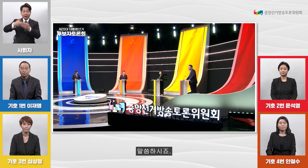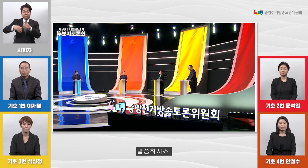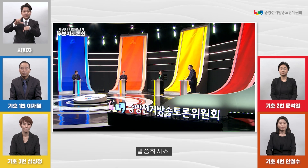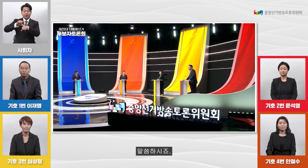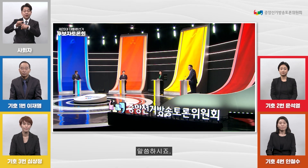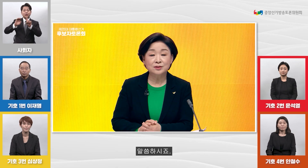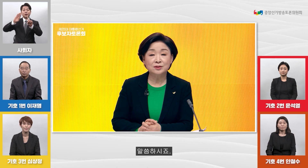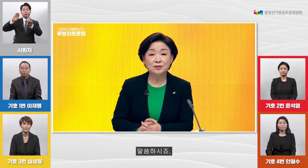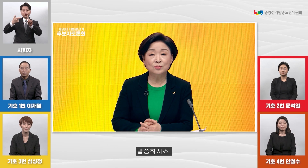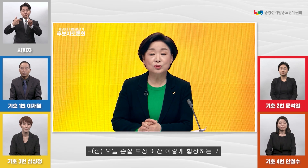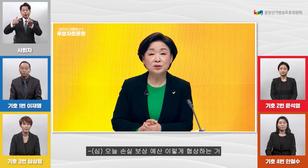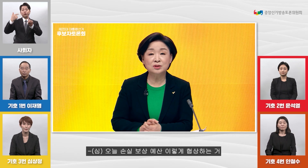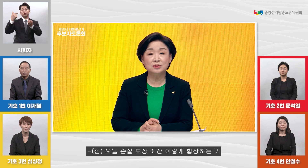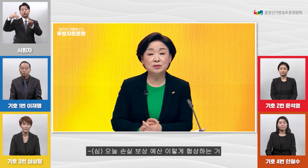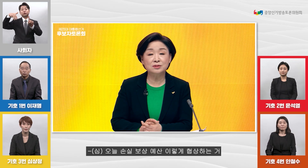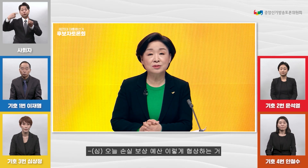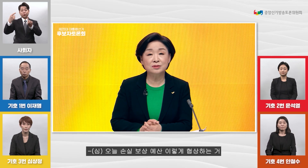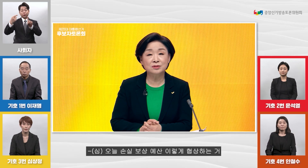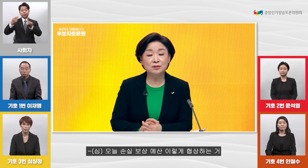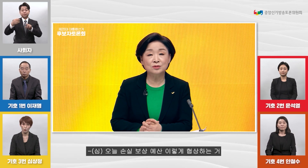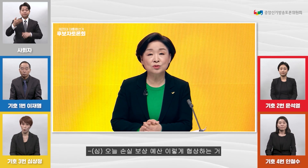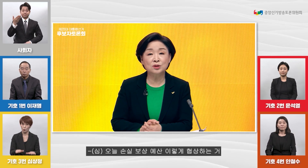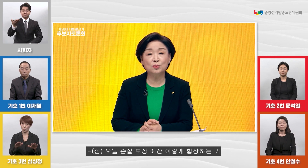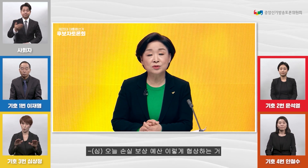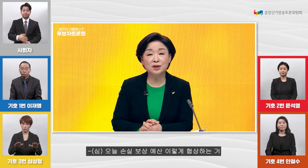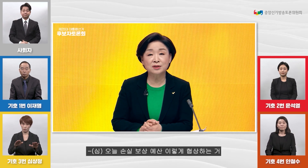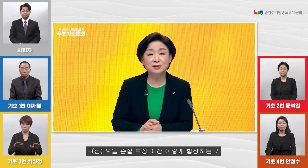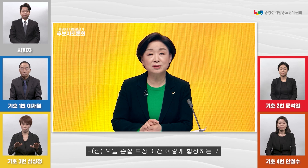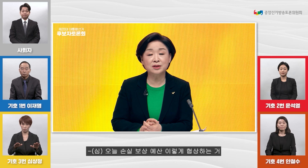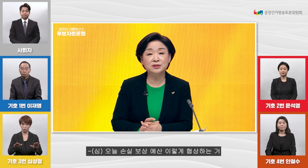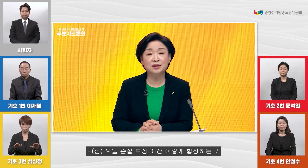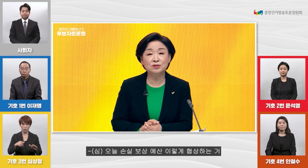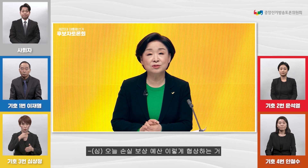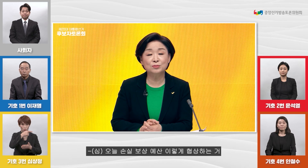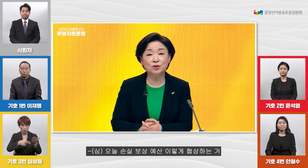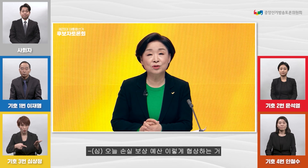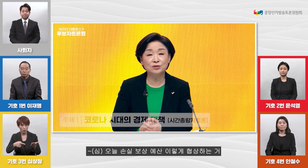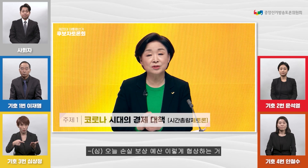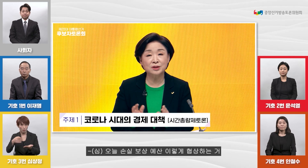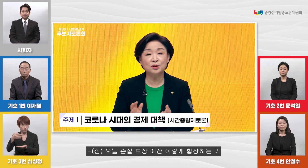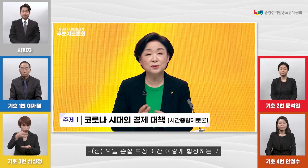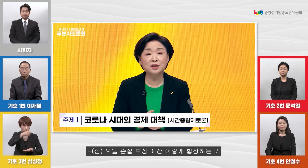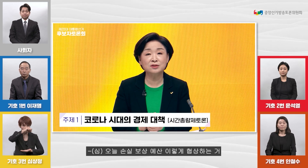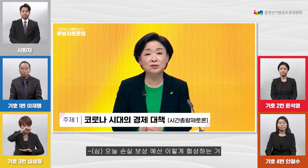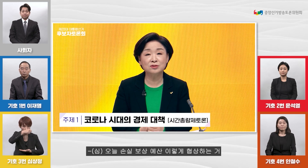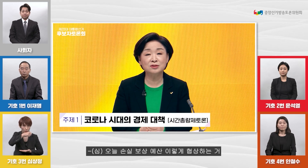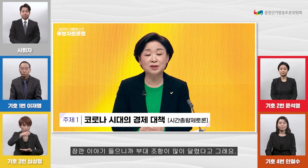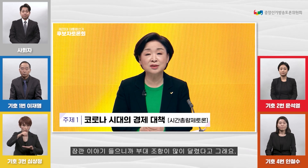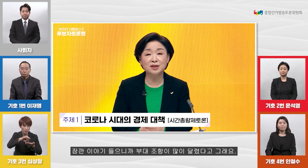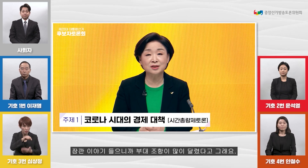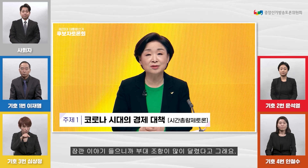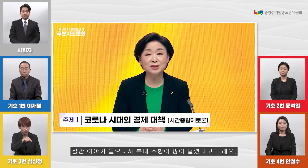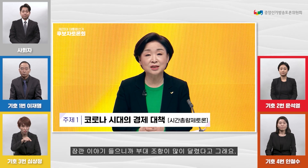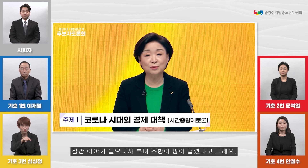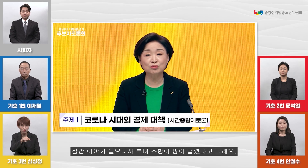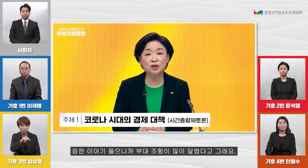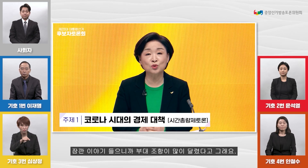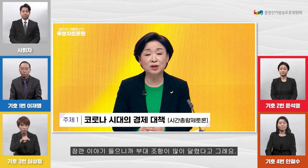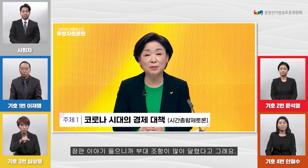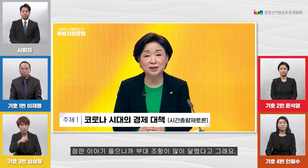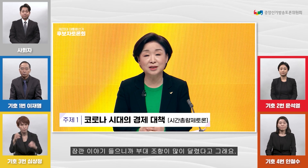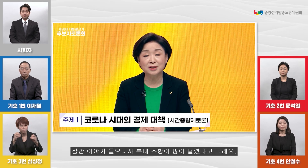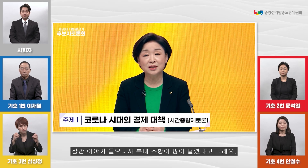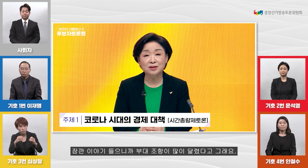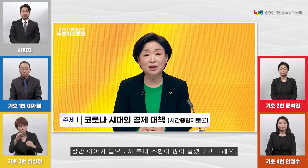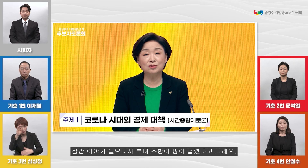있습니다. 말씀하시죠. 오늘 손실보상 예산 뭐 이렇게 협상하는 것 잠깐 이야기 들으니까 부대